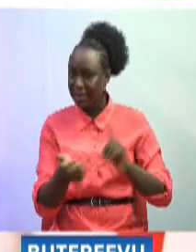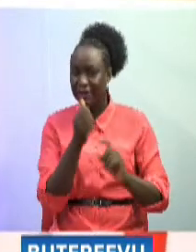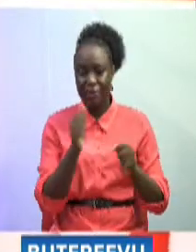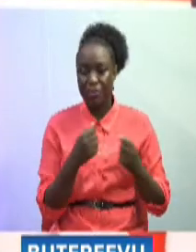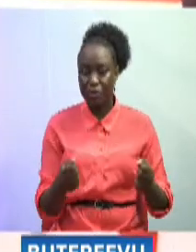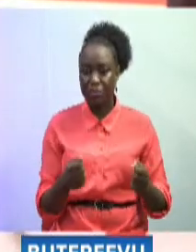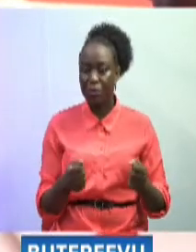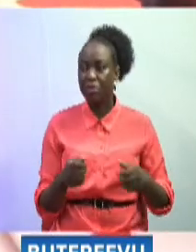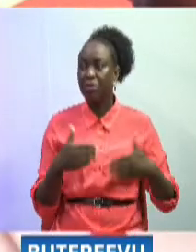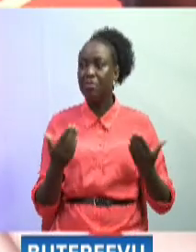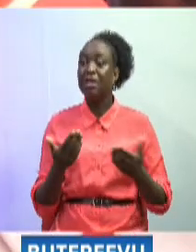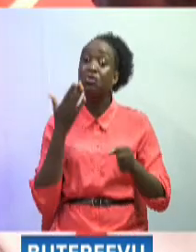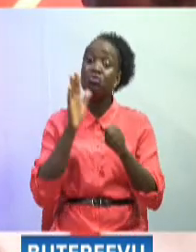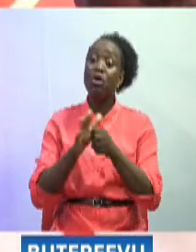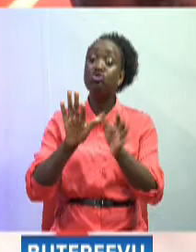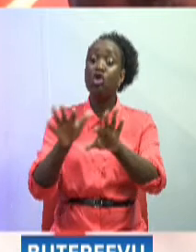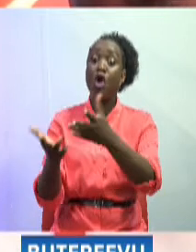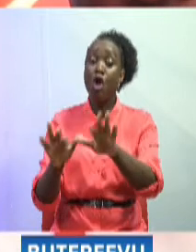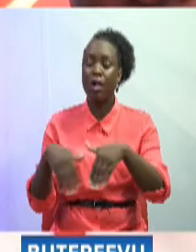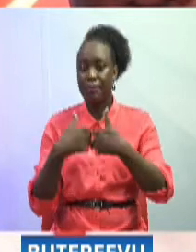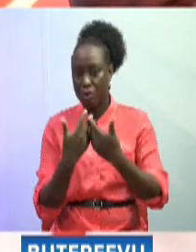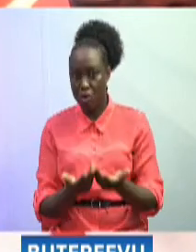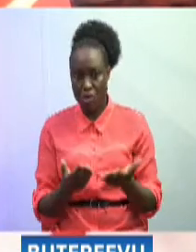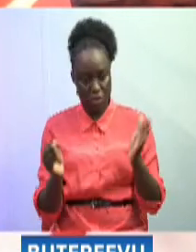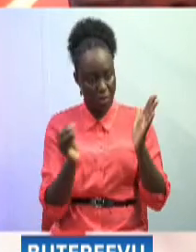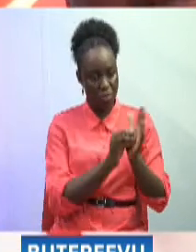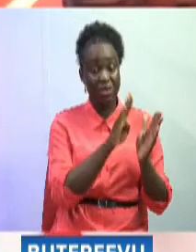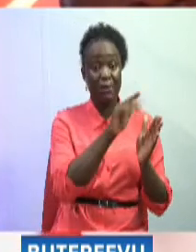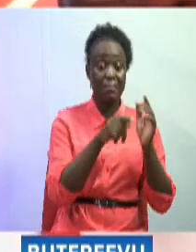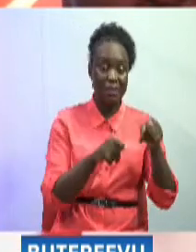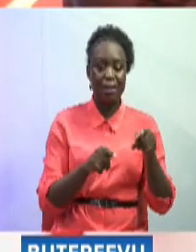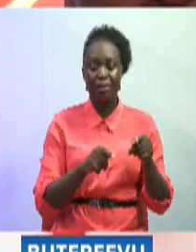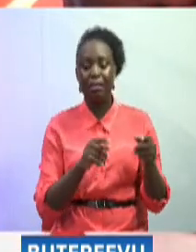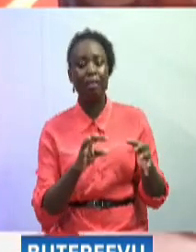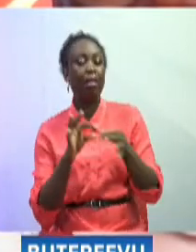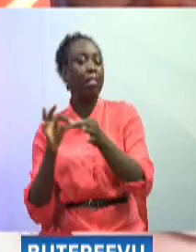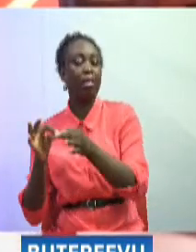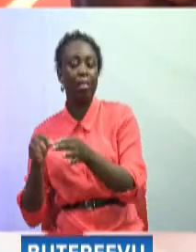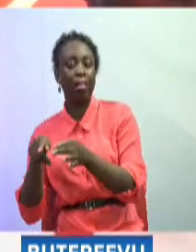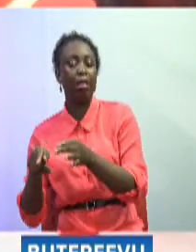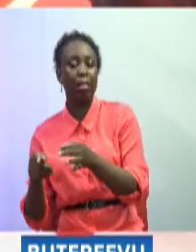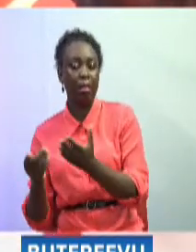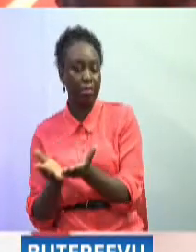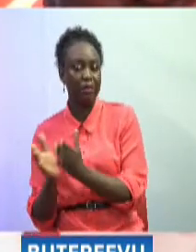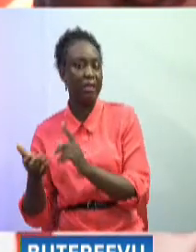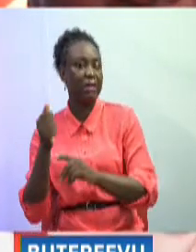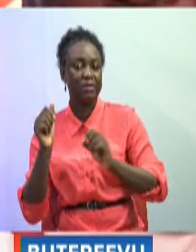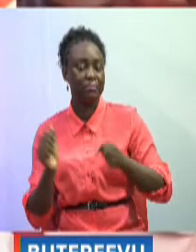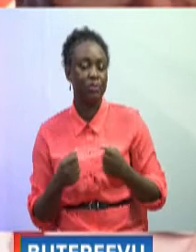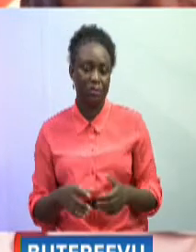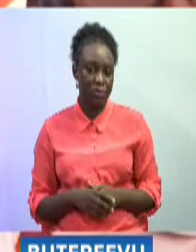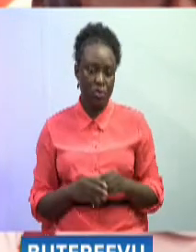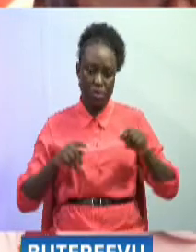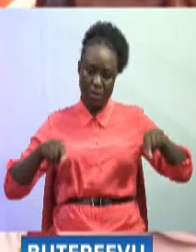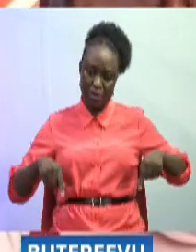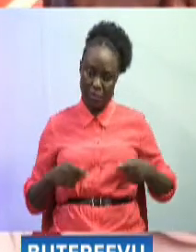era tubasuubiza mpewo oba kye tusuubiza mu mateeka tekisobola kutuukirira naki kye bayinza tuweereza, ate nga ffenga